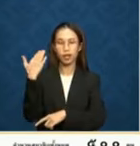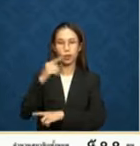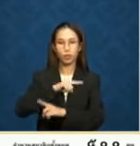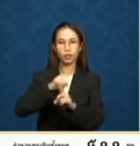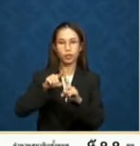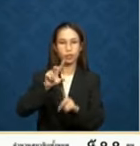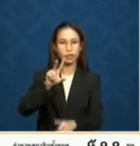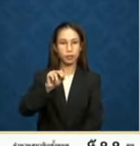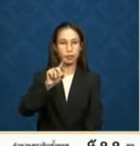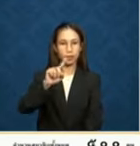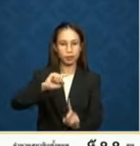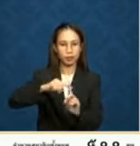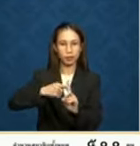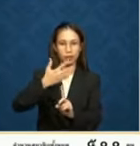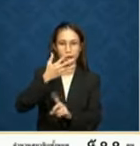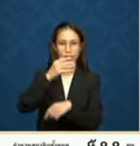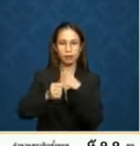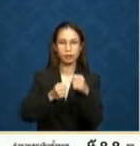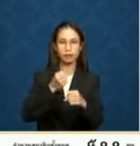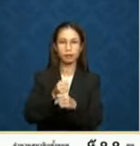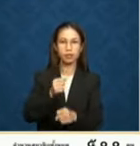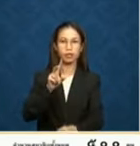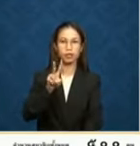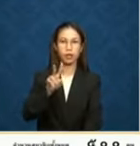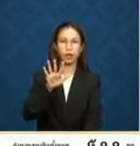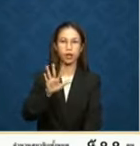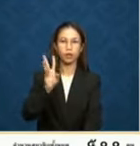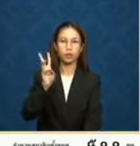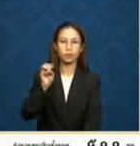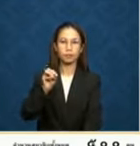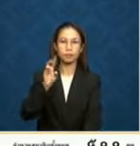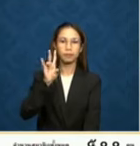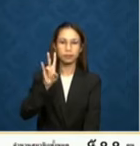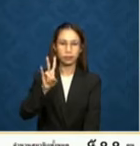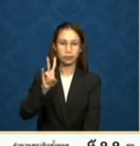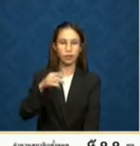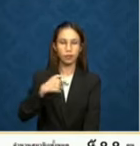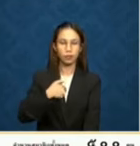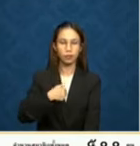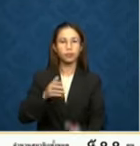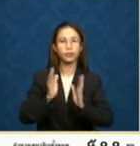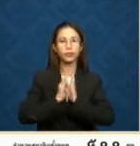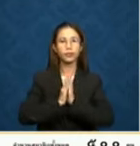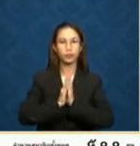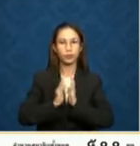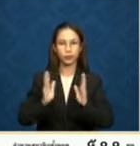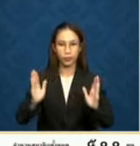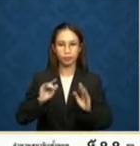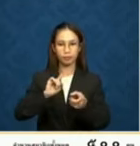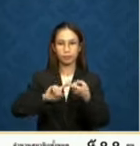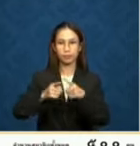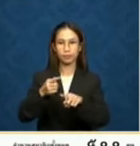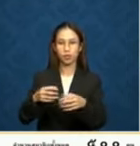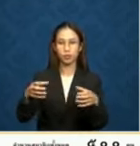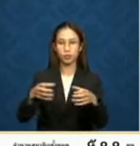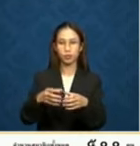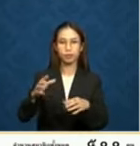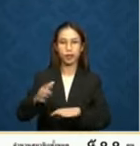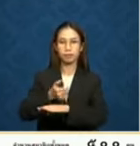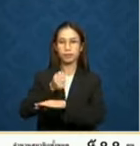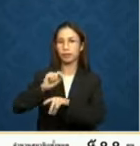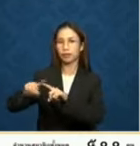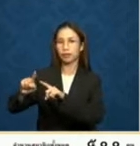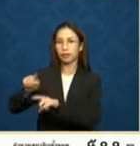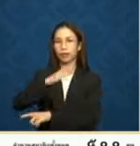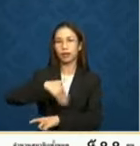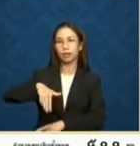ามสเวท พฤษภาคม 2,567ผมต้องขอขบคุณเพื่อนๆ พักการเมืองทก-ทุกพั